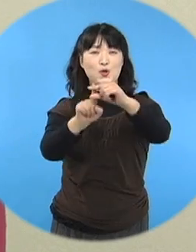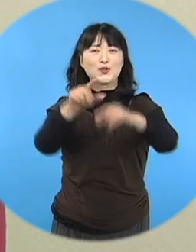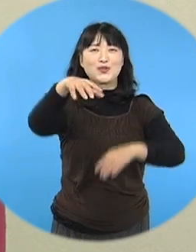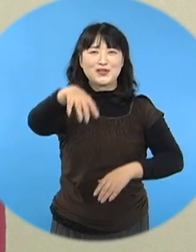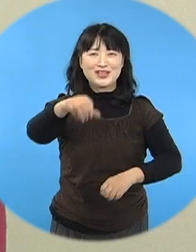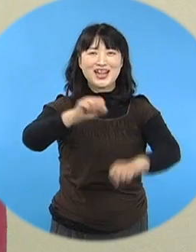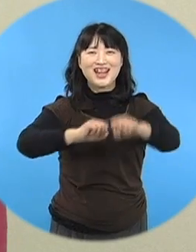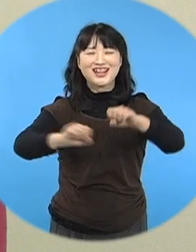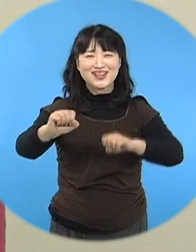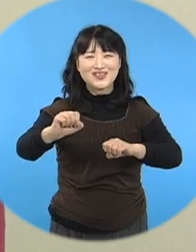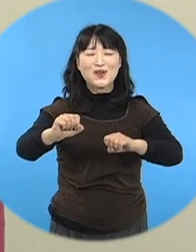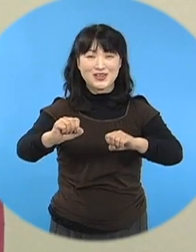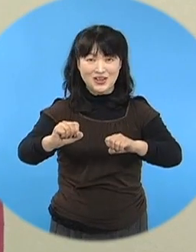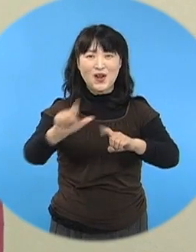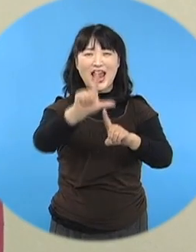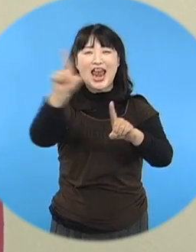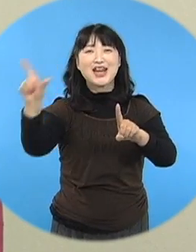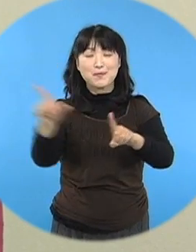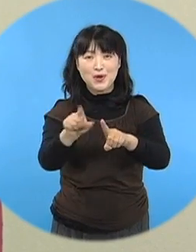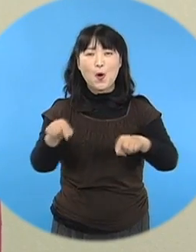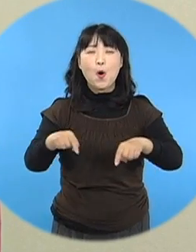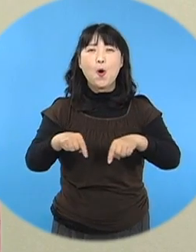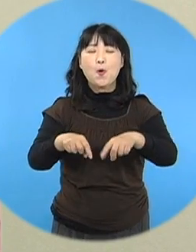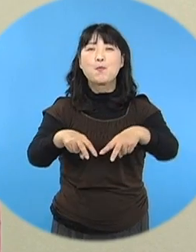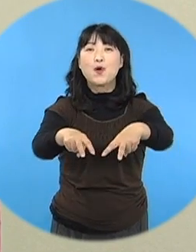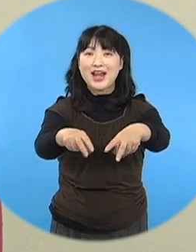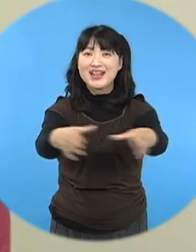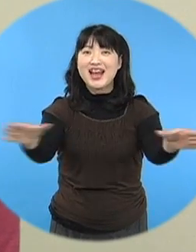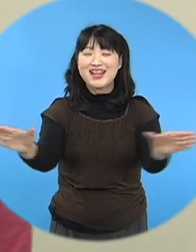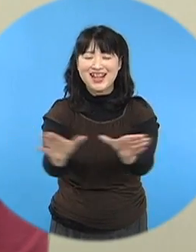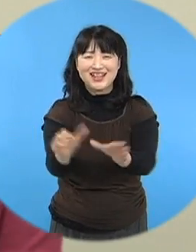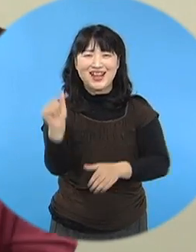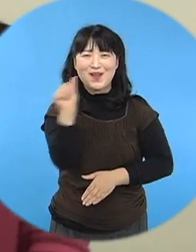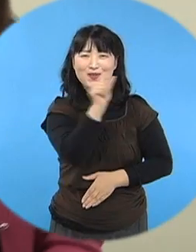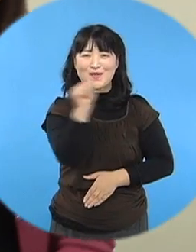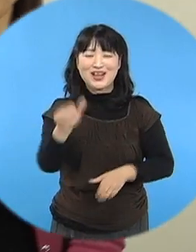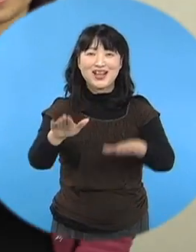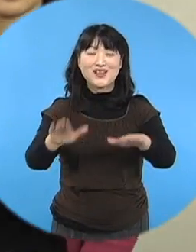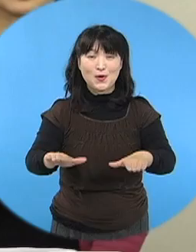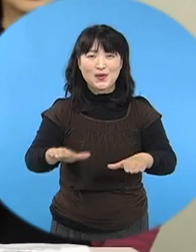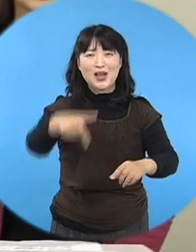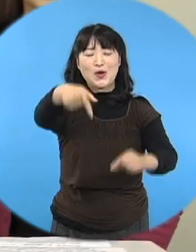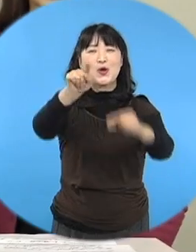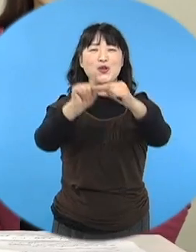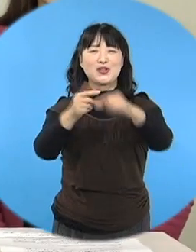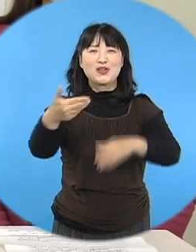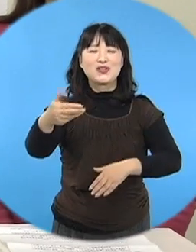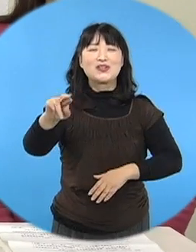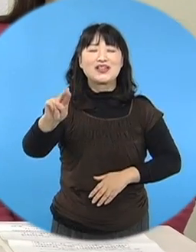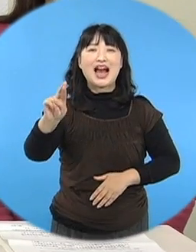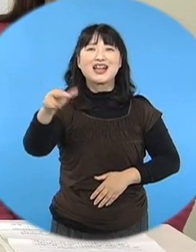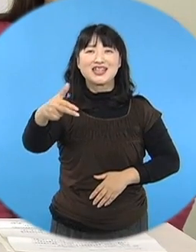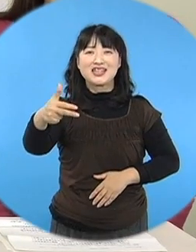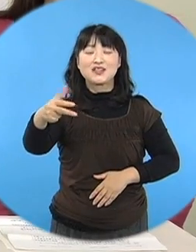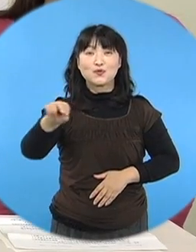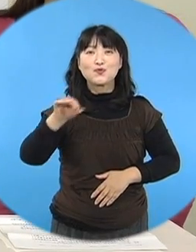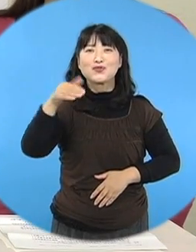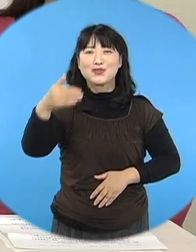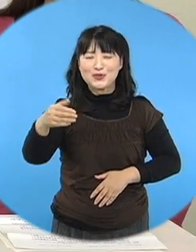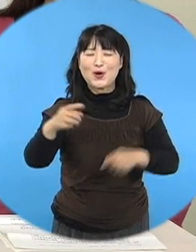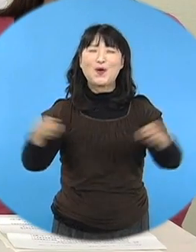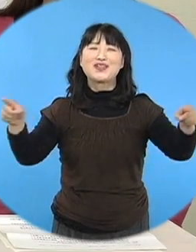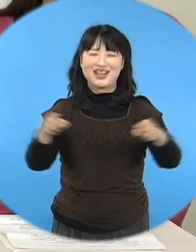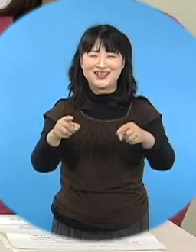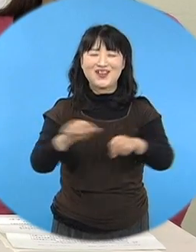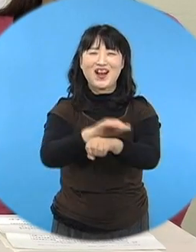中市内で活動する NPO ボランティア団体を紹介するこのコーナー、今回は府中クラシック音楽愛好会をご紹